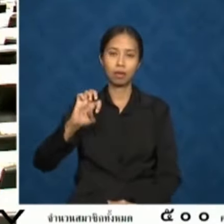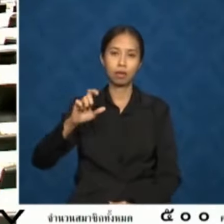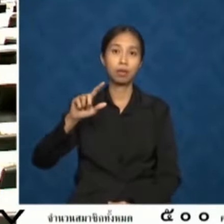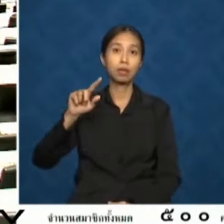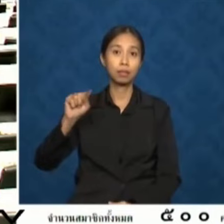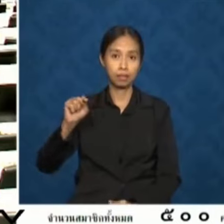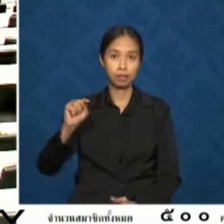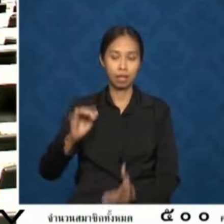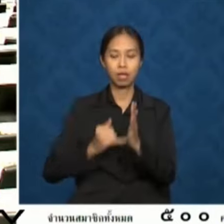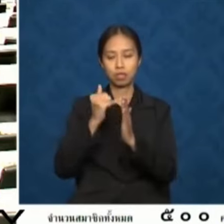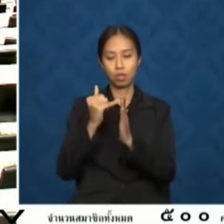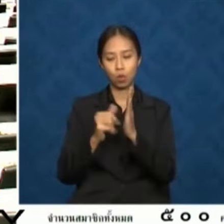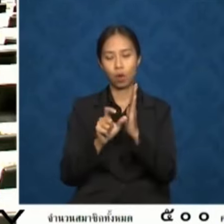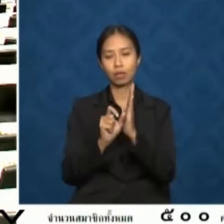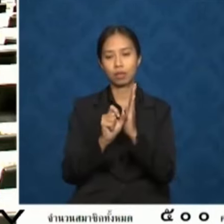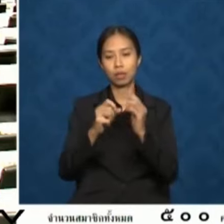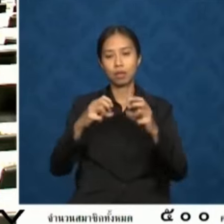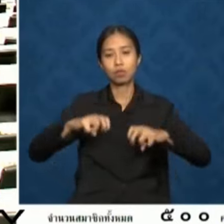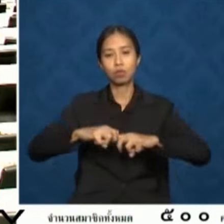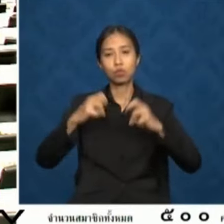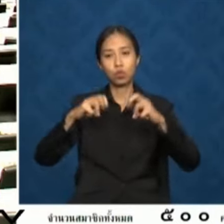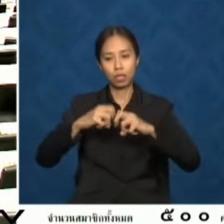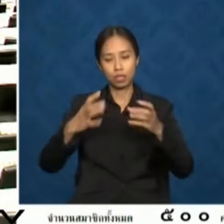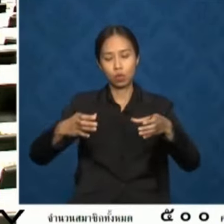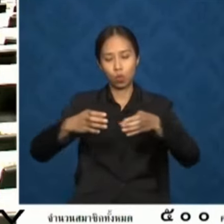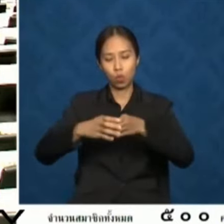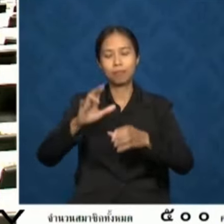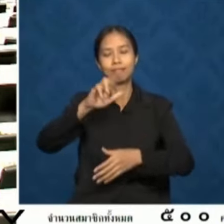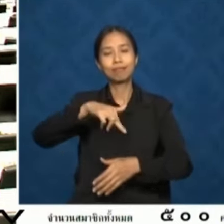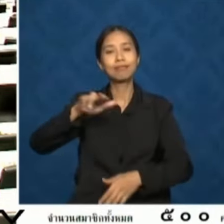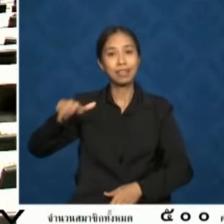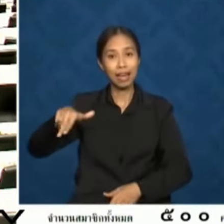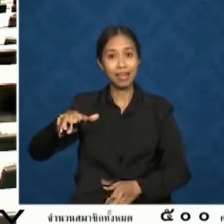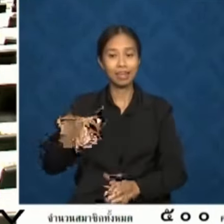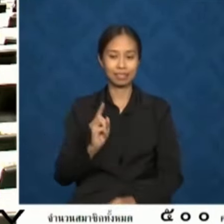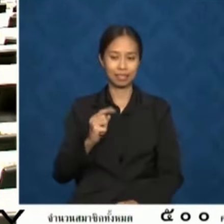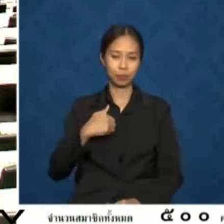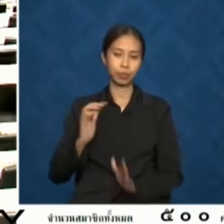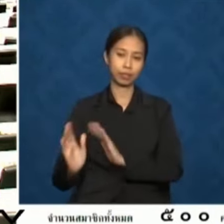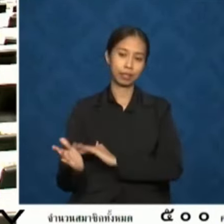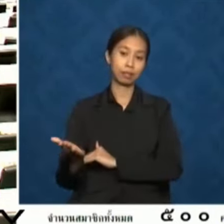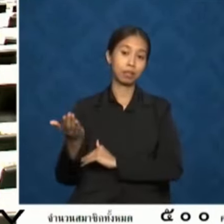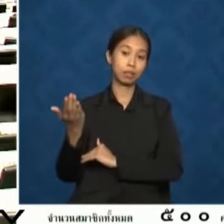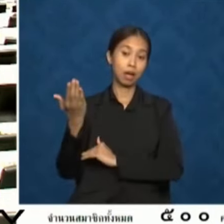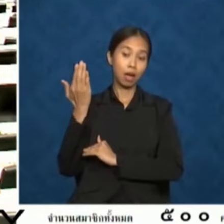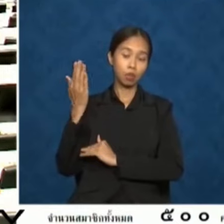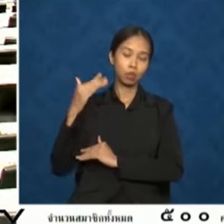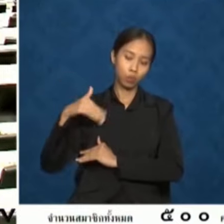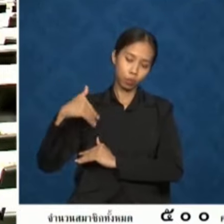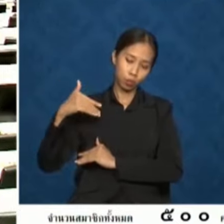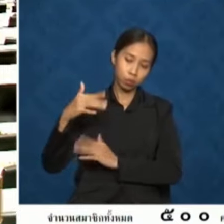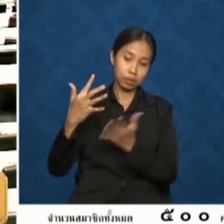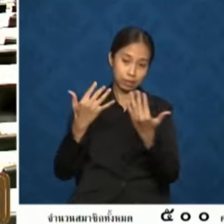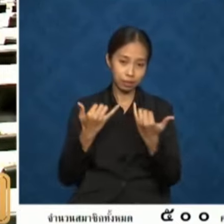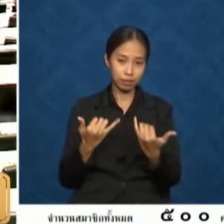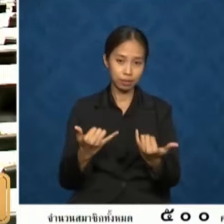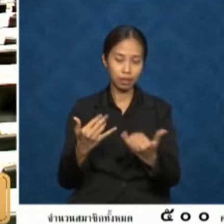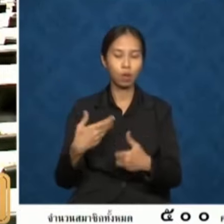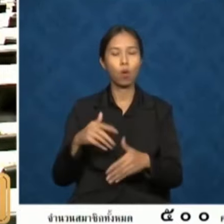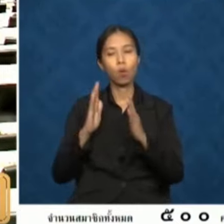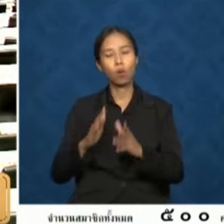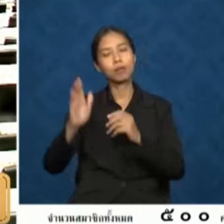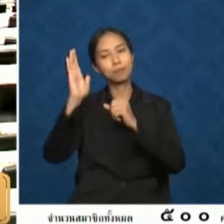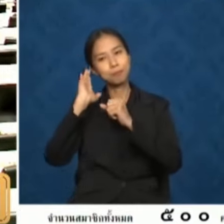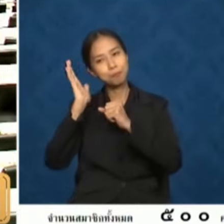ากจังหวัดสุรินทร์พรรคเพื่อไทยที่จริงวันนี้ตั้งแต่เช้ามาถึงขนาดนี้นี่มีผู้อภิปราย